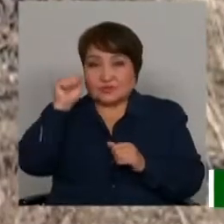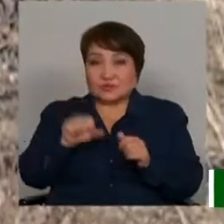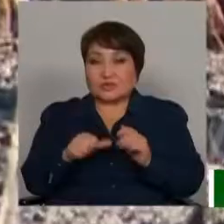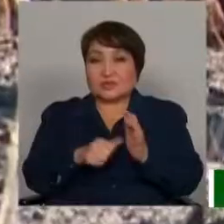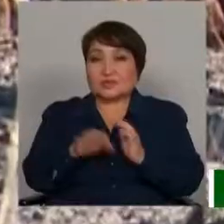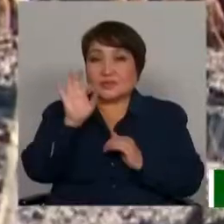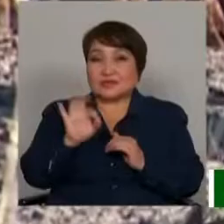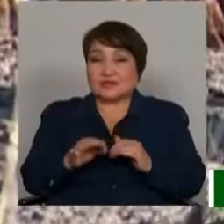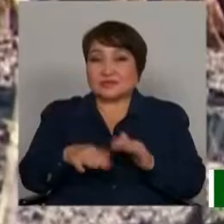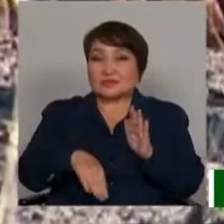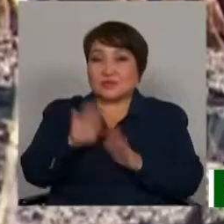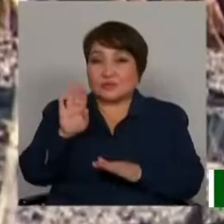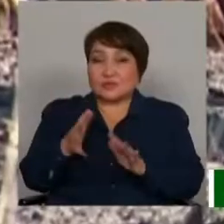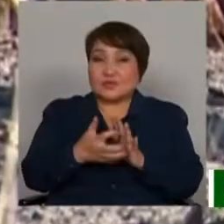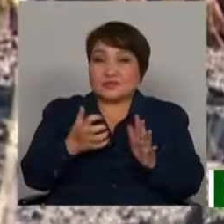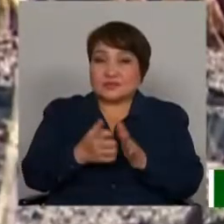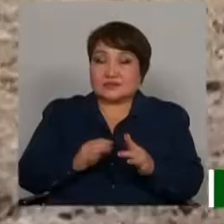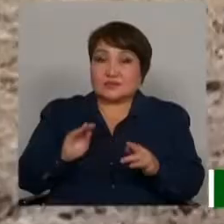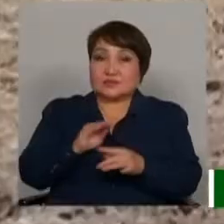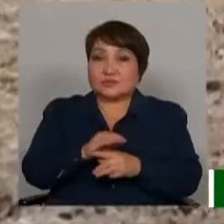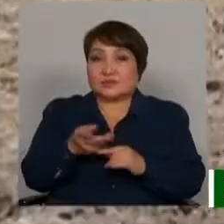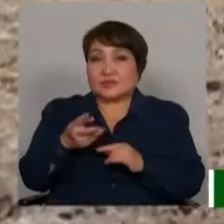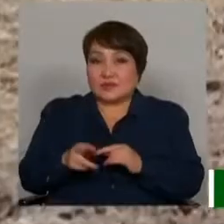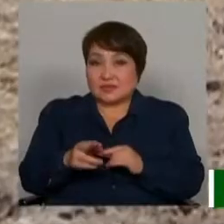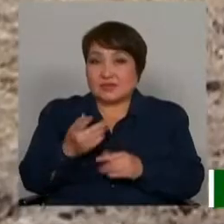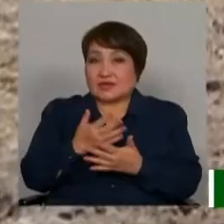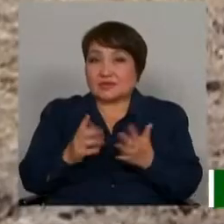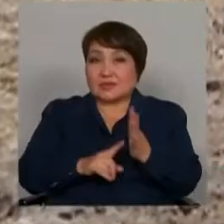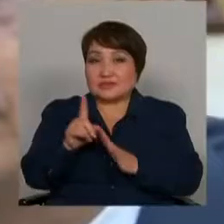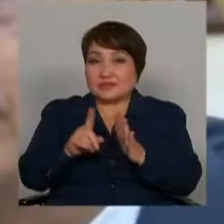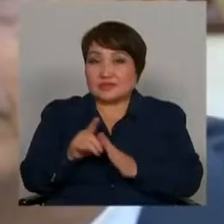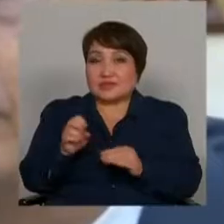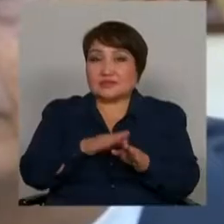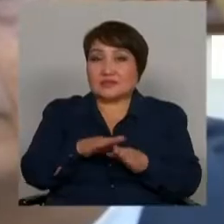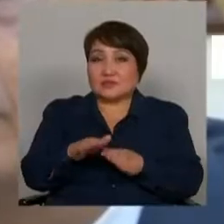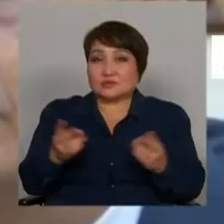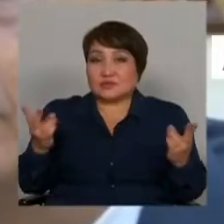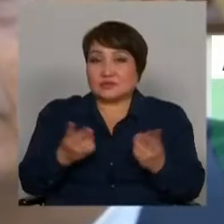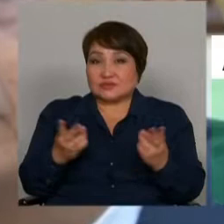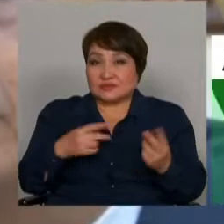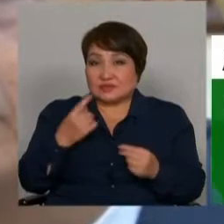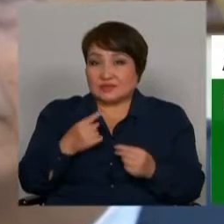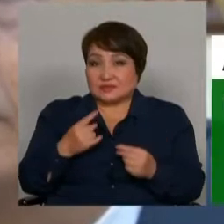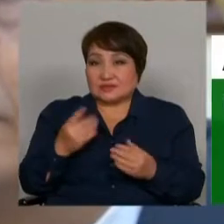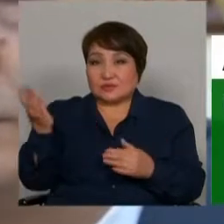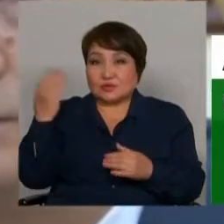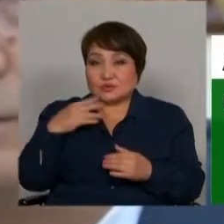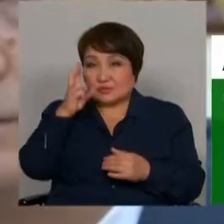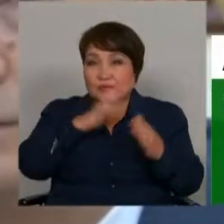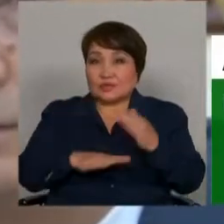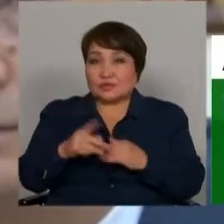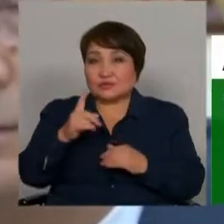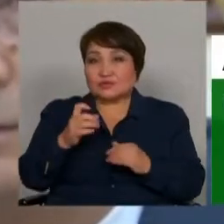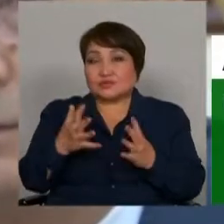Олқылықтың орнын толтыру үшін бірқатар бастаманы іске асыру қажеттігін айтты. Кезінде мемлекеттің 100-ге миллиард ақшасын